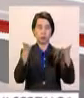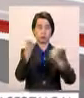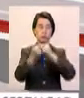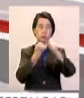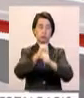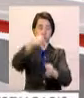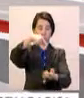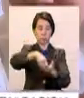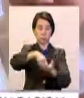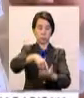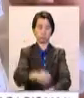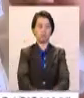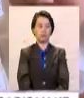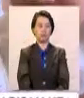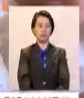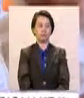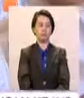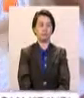tahun ini.